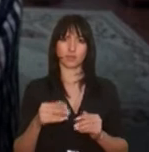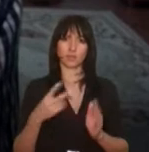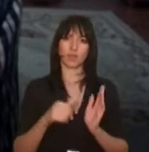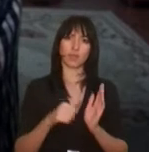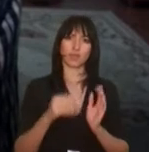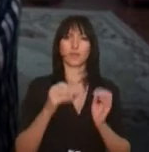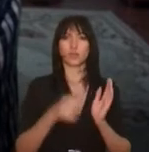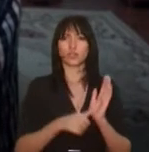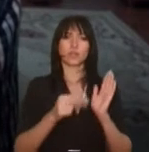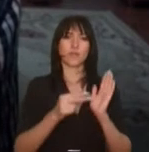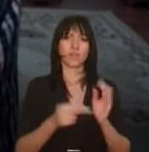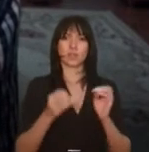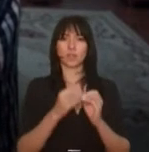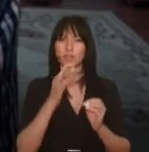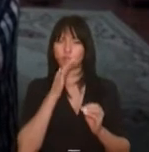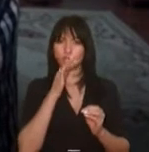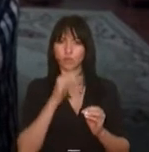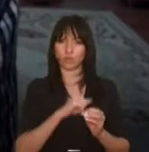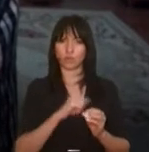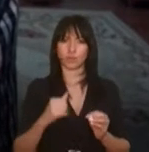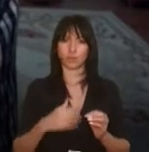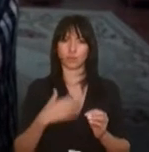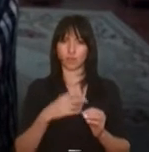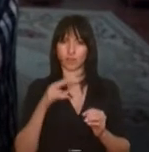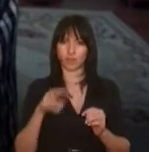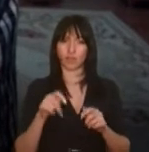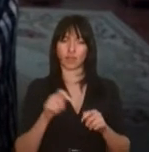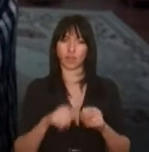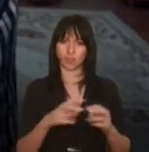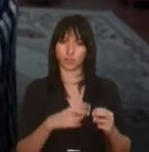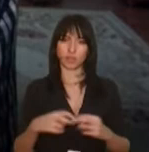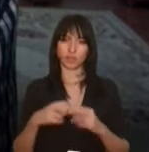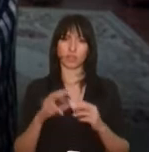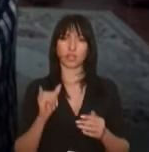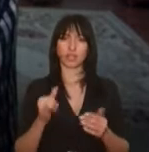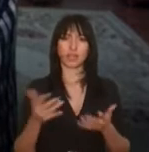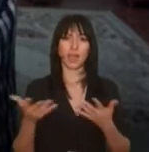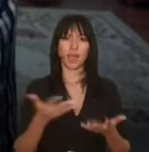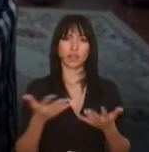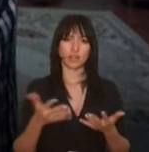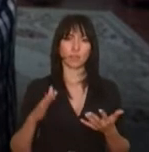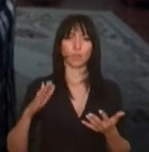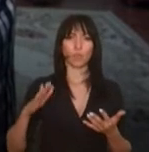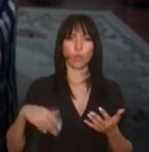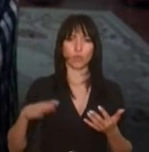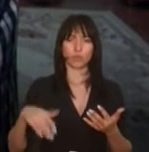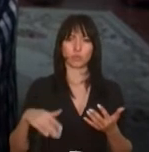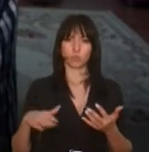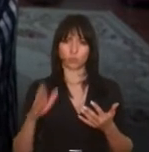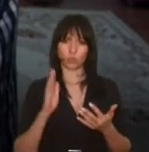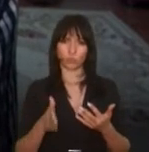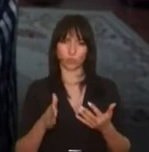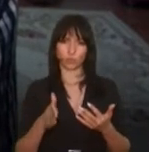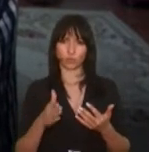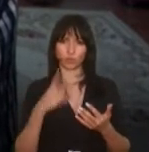років. Різноманітні вроджені аномалії, які потім можуть прогресувати і